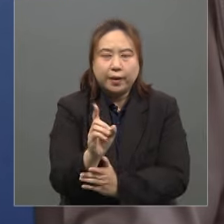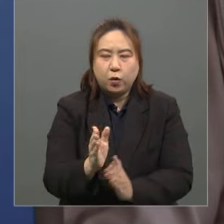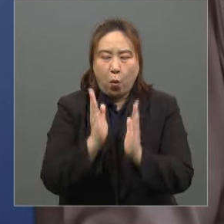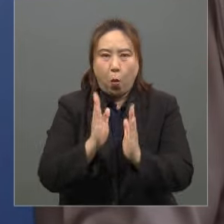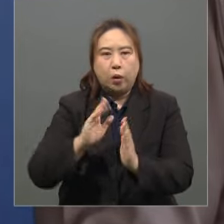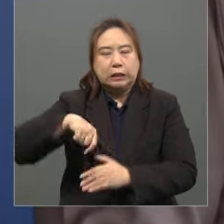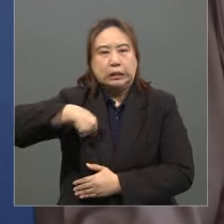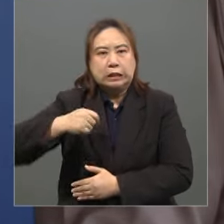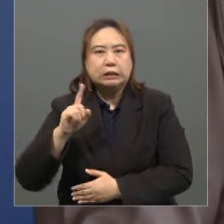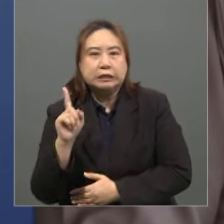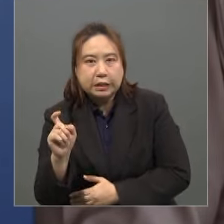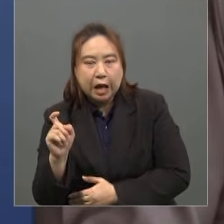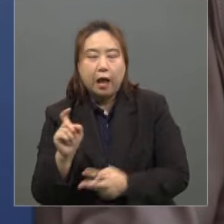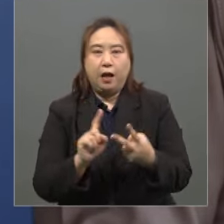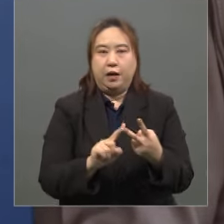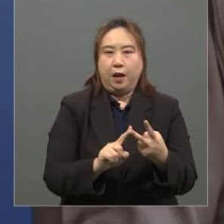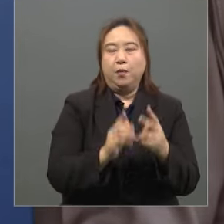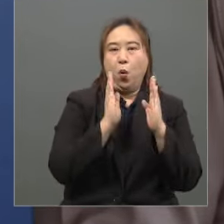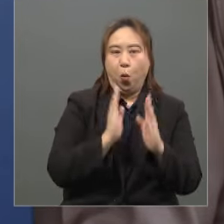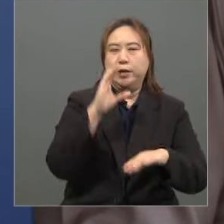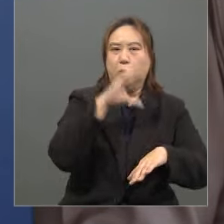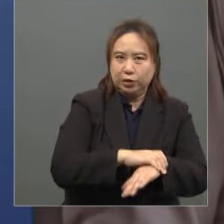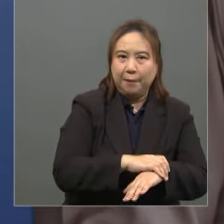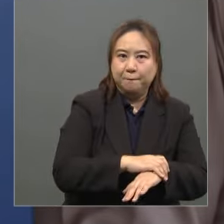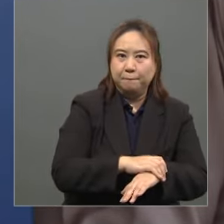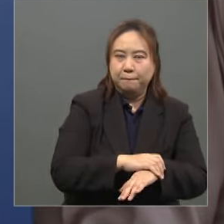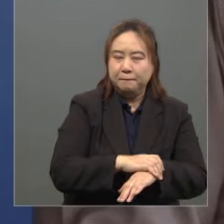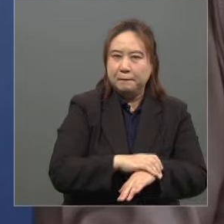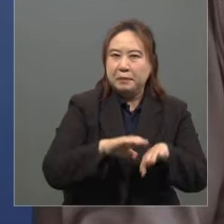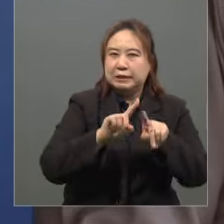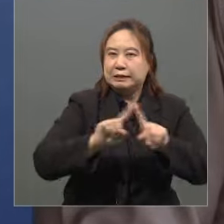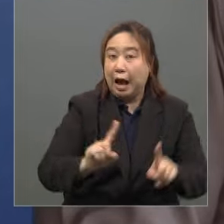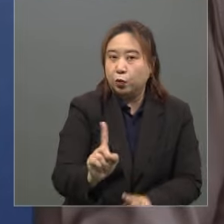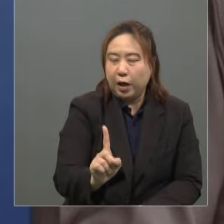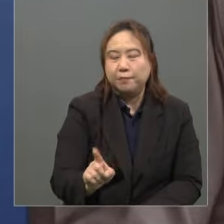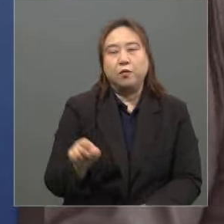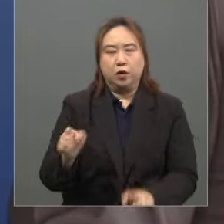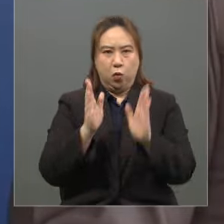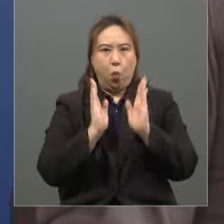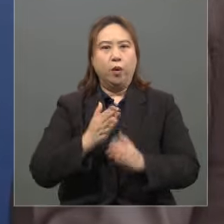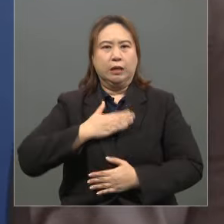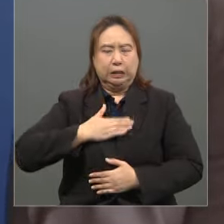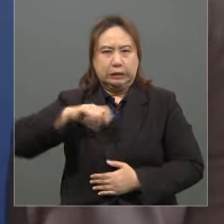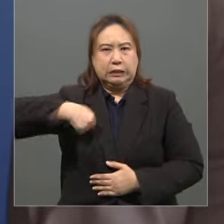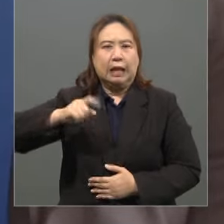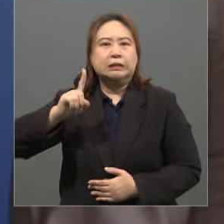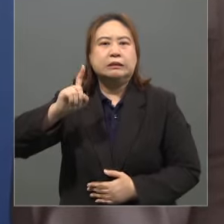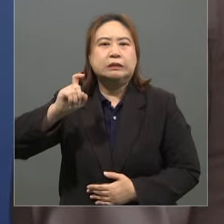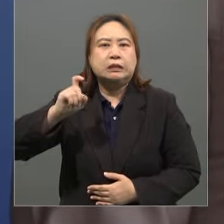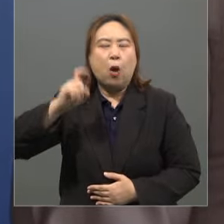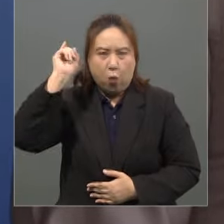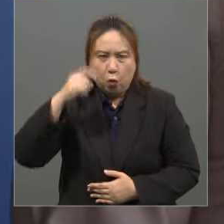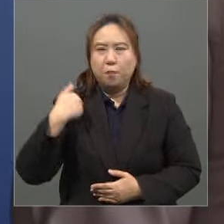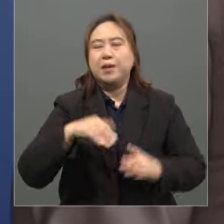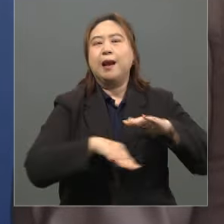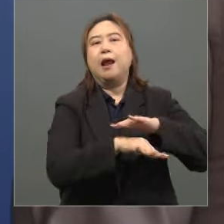ายกับผู้ต้องหาโดยระบุว่าได้ให้แนวคิดกับพนักงานสอบสวนว่าผู้ที่แสดงตัวเป็นผู้เสียหายนั้นจะต้องแสดงหลัก